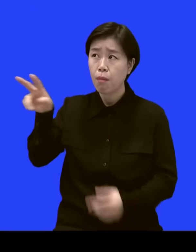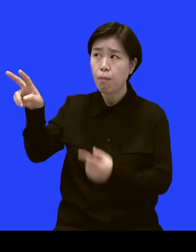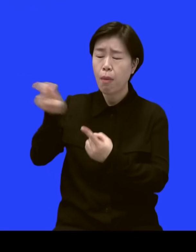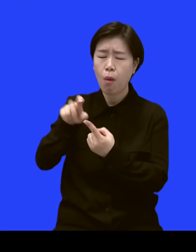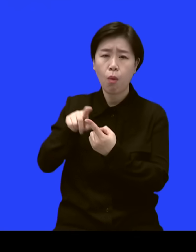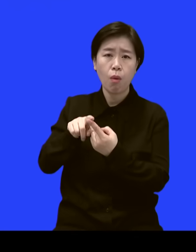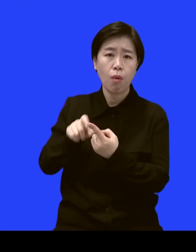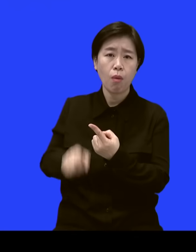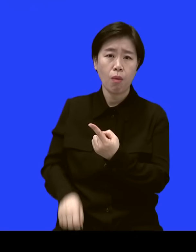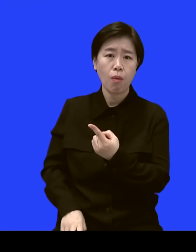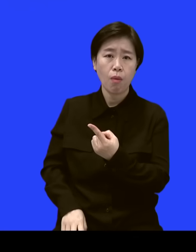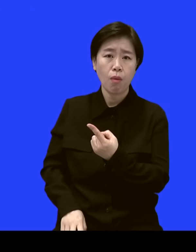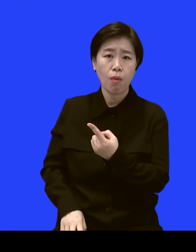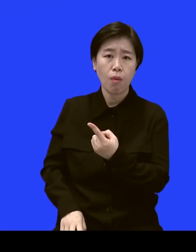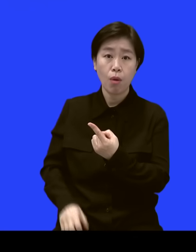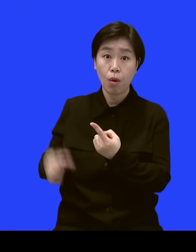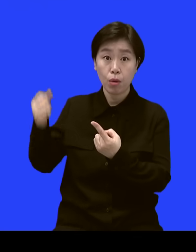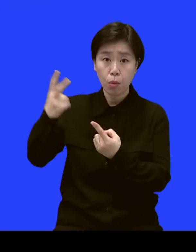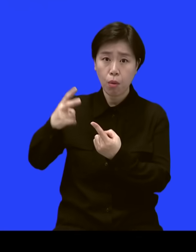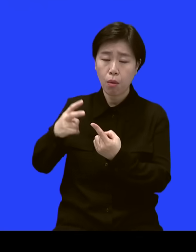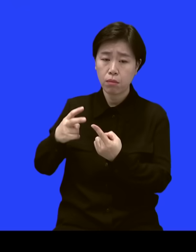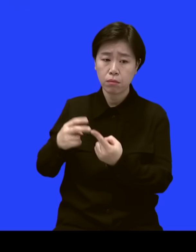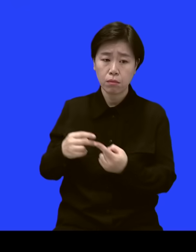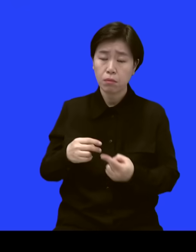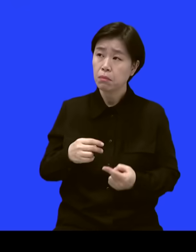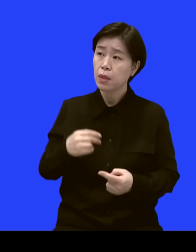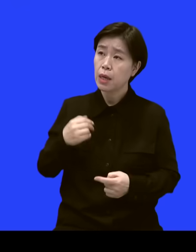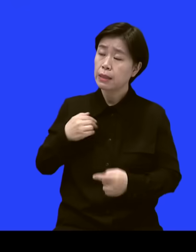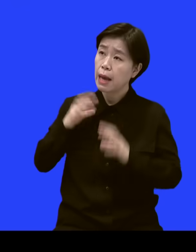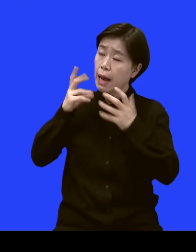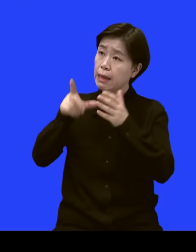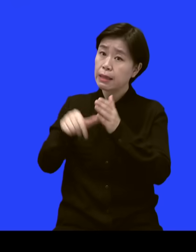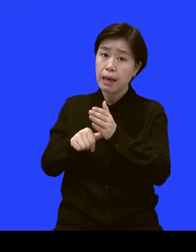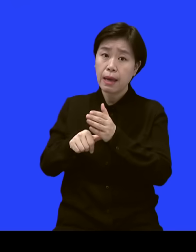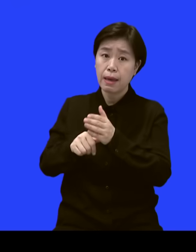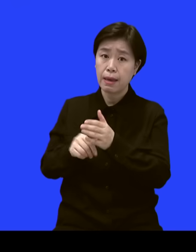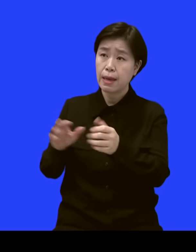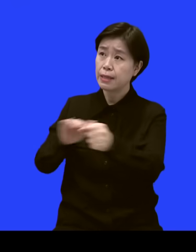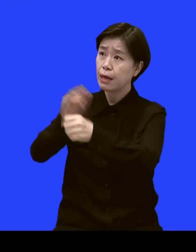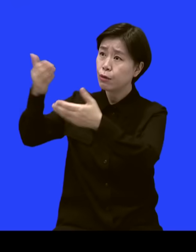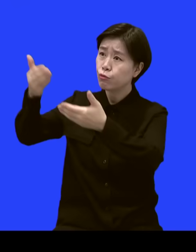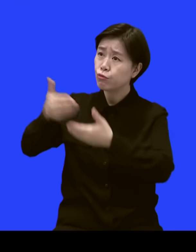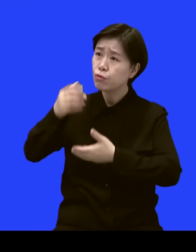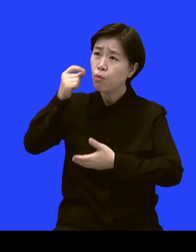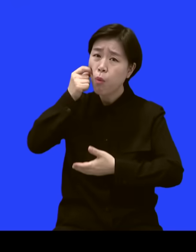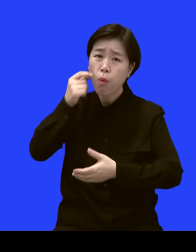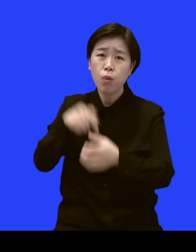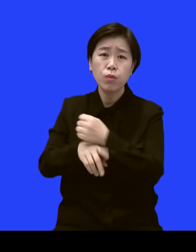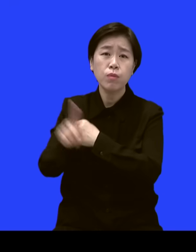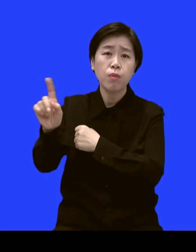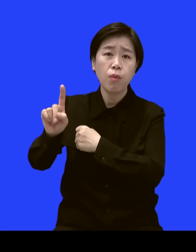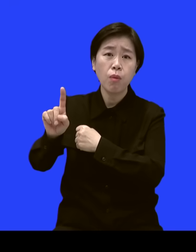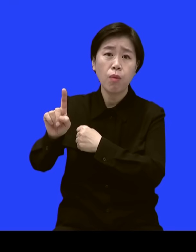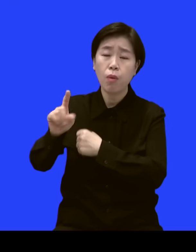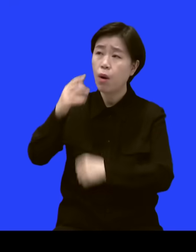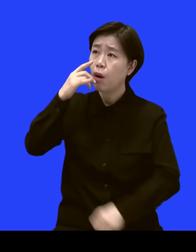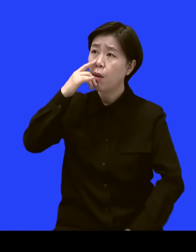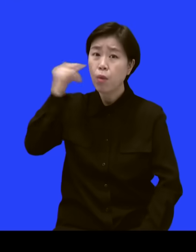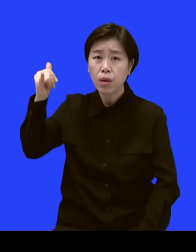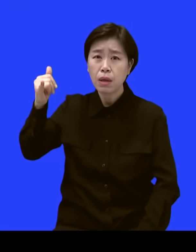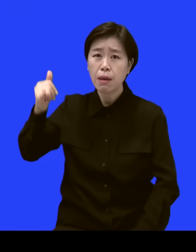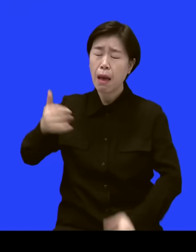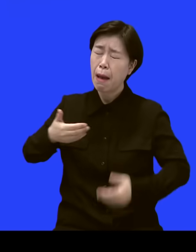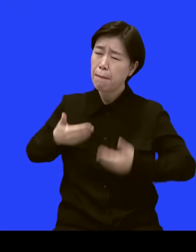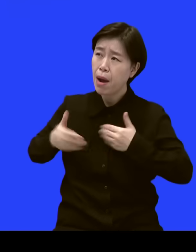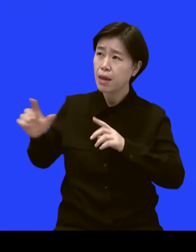어느 날은 이렇게 예쁜 애들을 예쁜 줄도 모르고 키우신 그 젊은 날의 부모님이 너무 불쌍한 거예요.